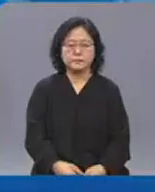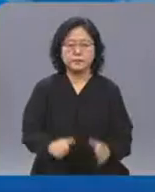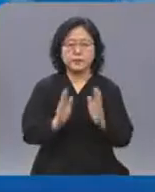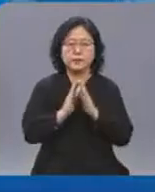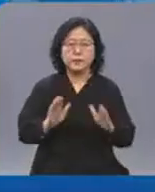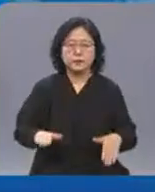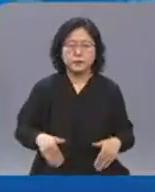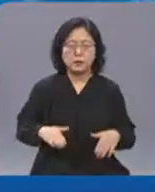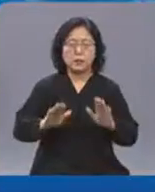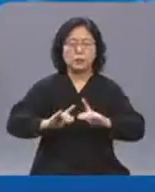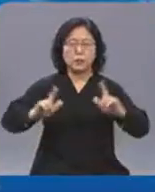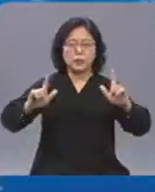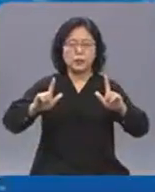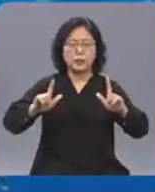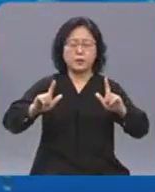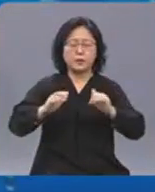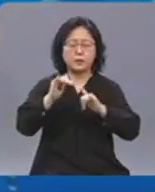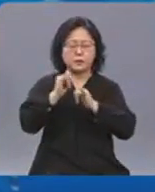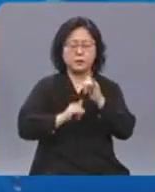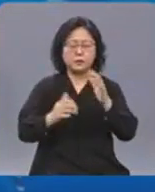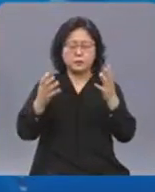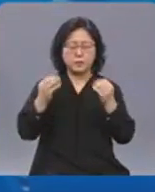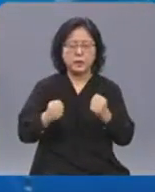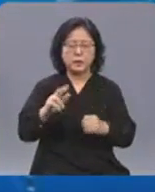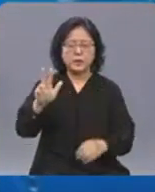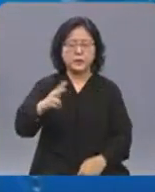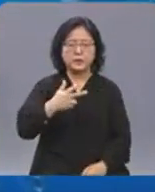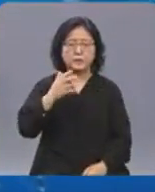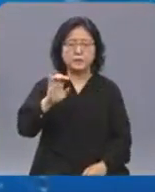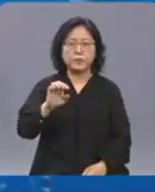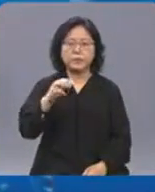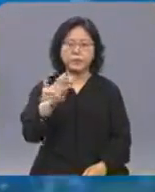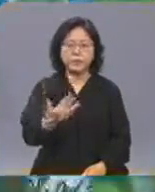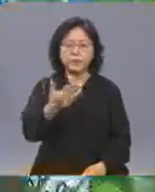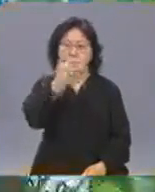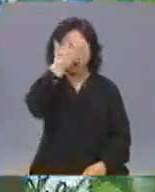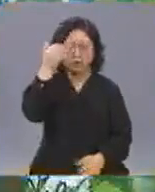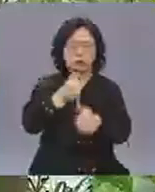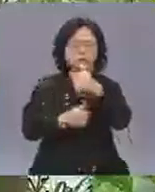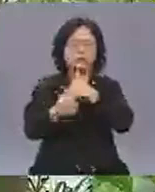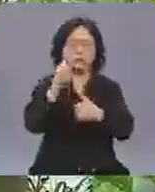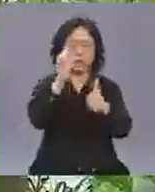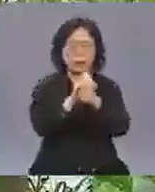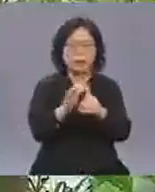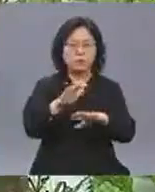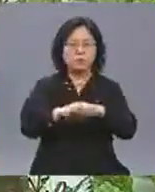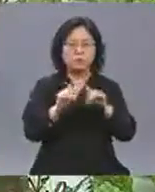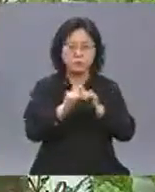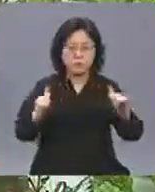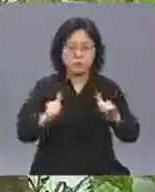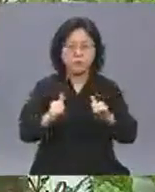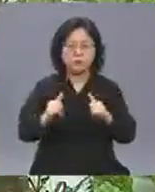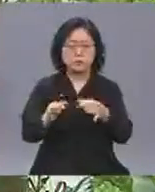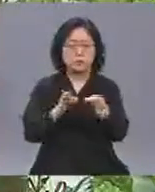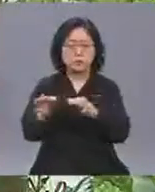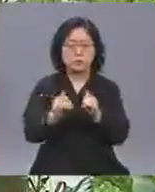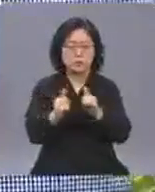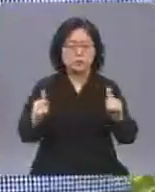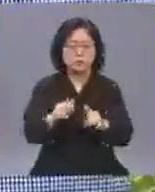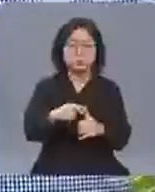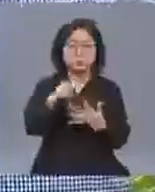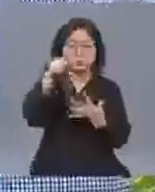전라남도가 올해 역대 최다인 700 48명의 청년 후계 농업인과 후계 농업경영인을